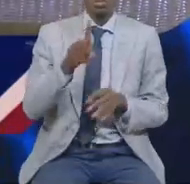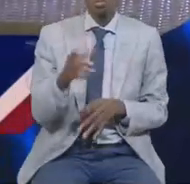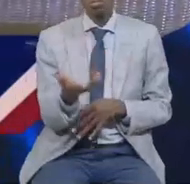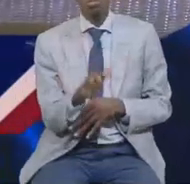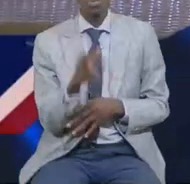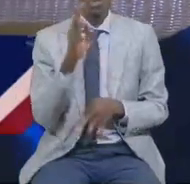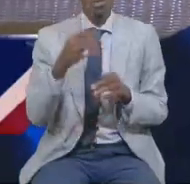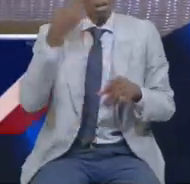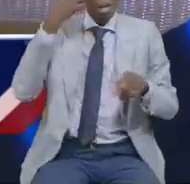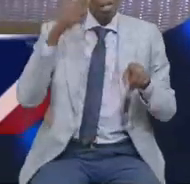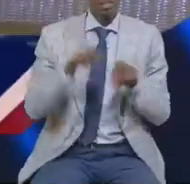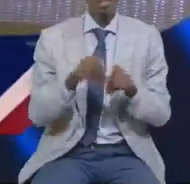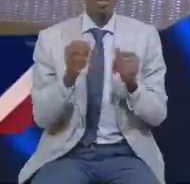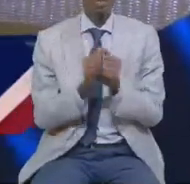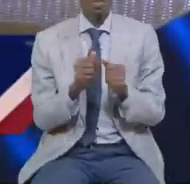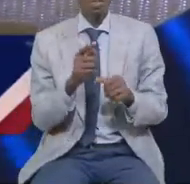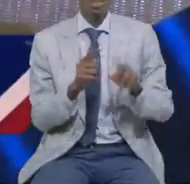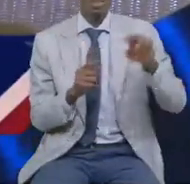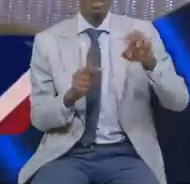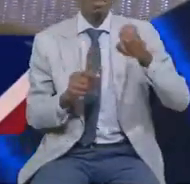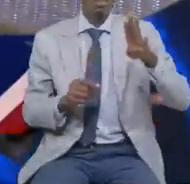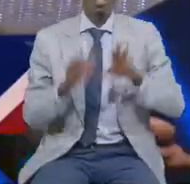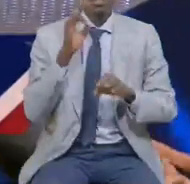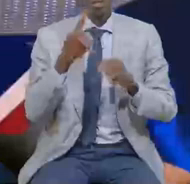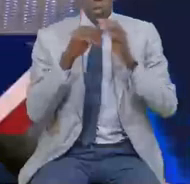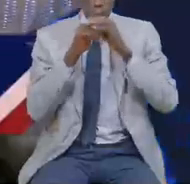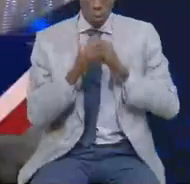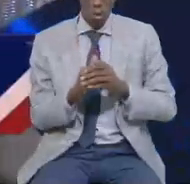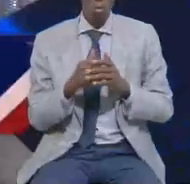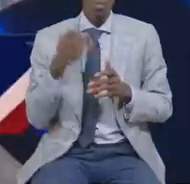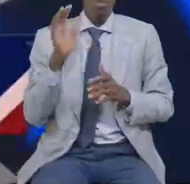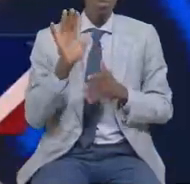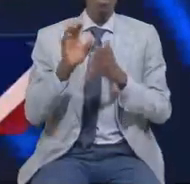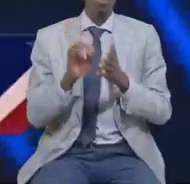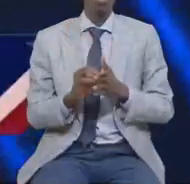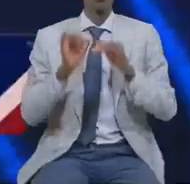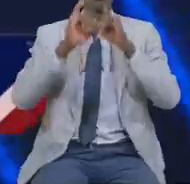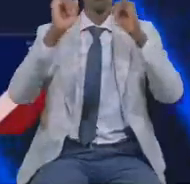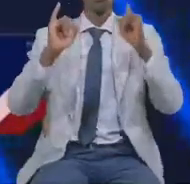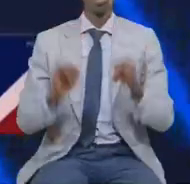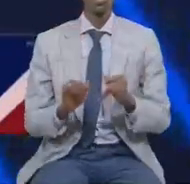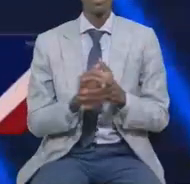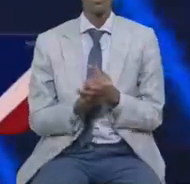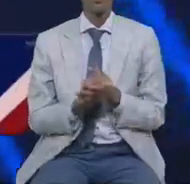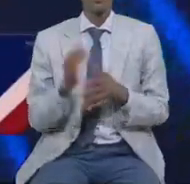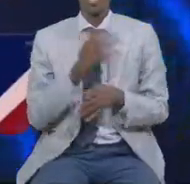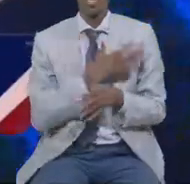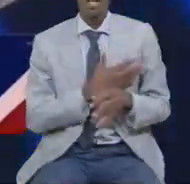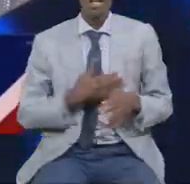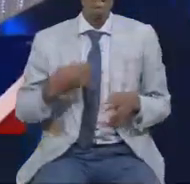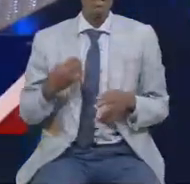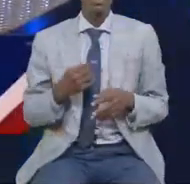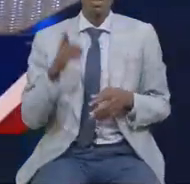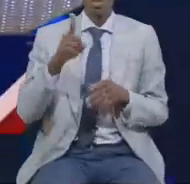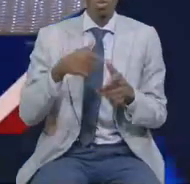Nebuchadnezzar, si tu fléchis devant son idole, si tu deviens idolâtre et que tu perds ton